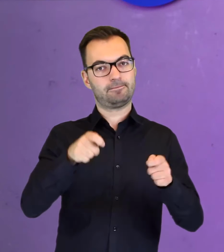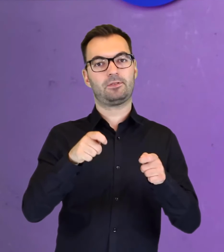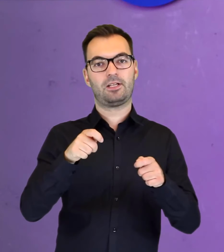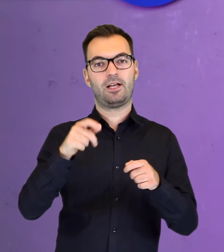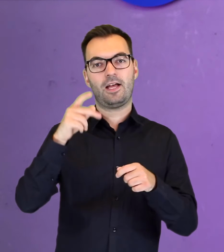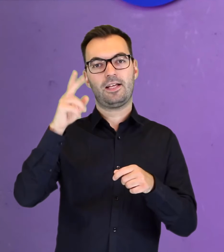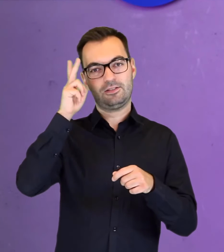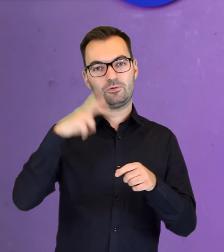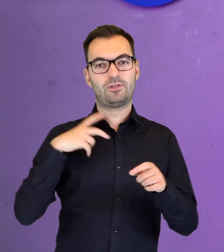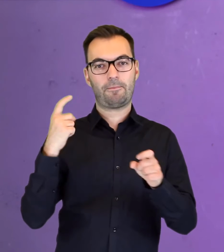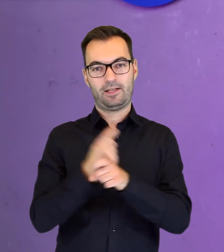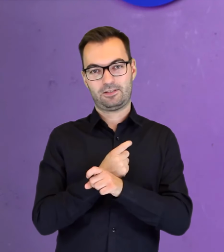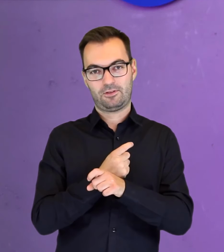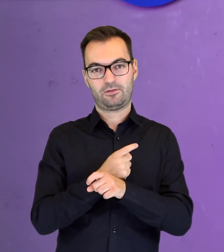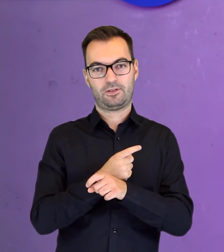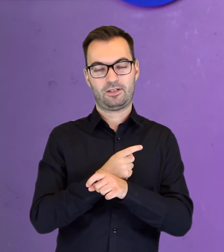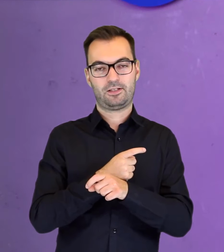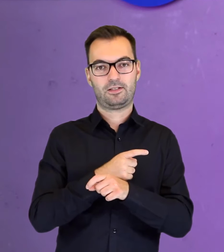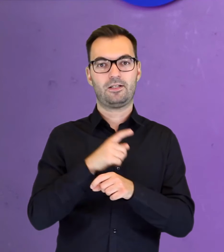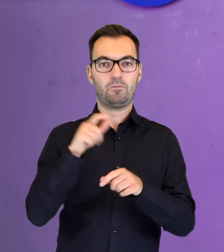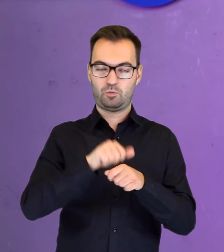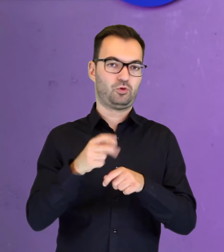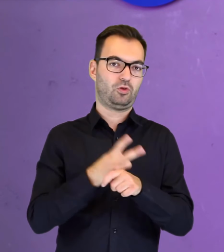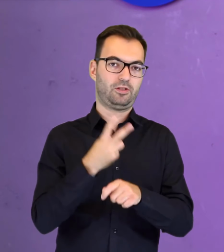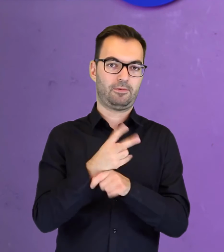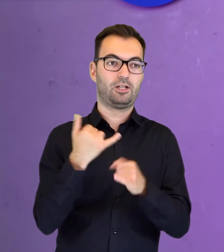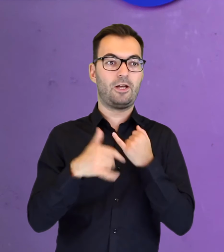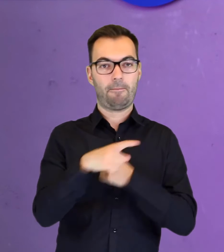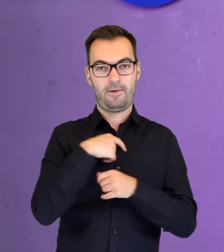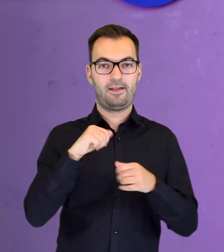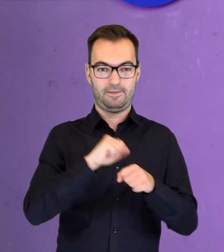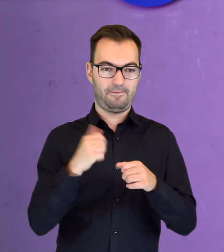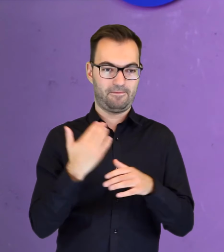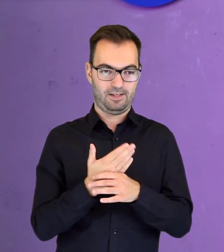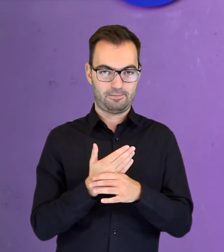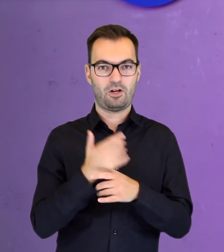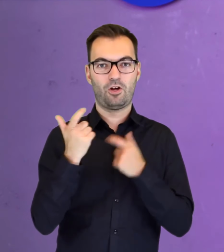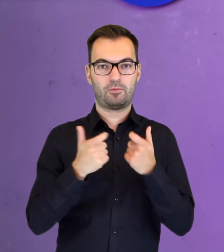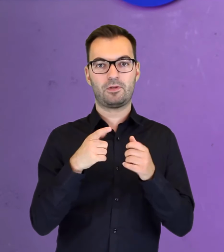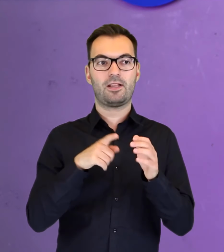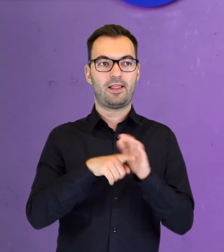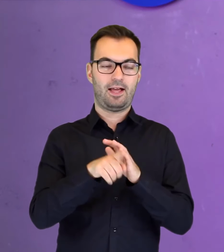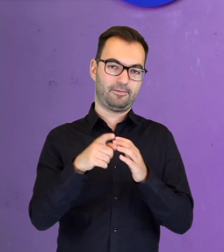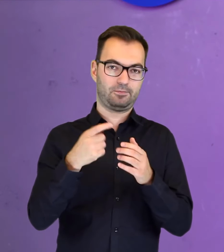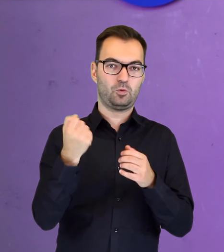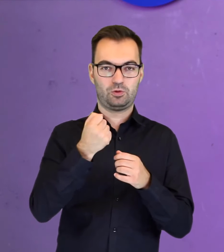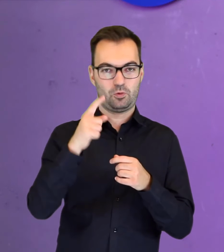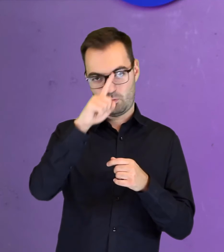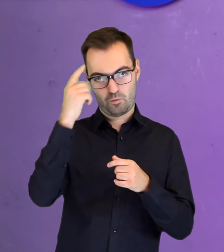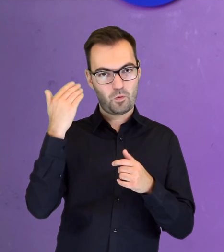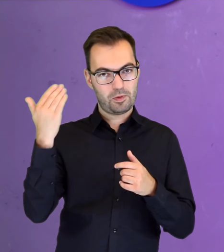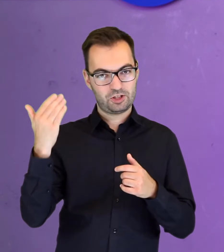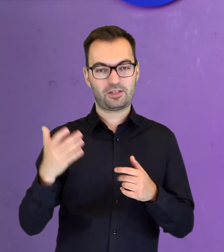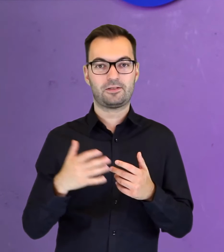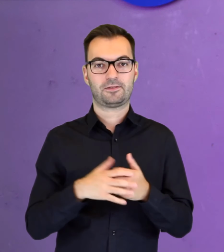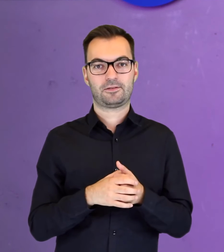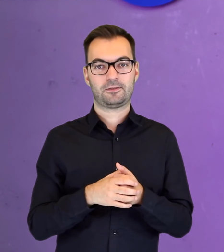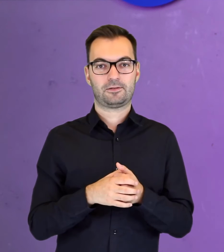które nakłada na podmioty publiczne byciem dostępnym czyli dzisiaj Jeżeli jesteśmy firmą która tworzy